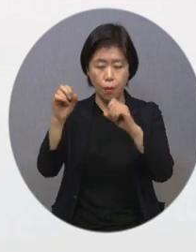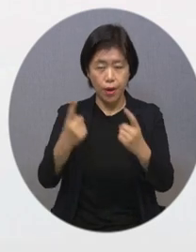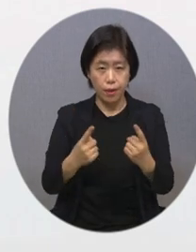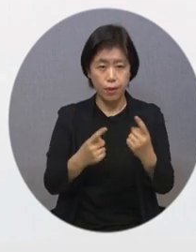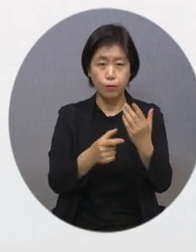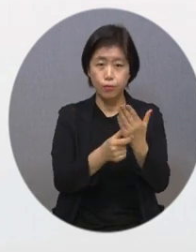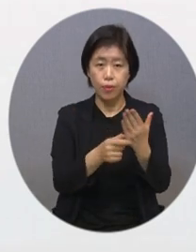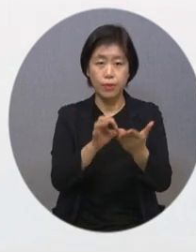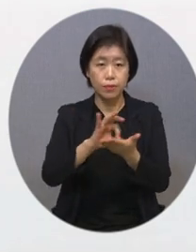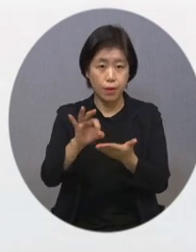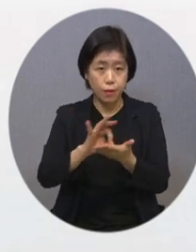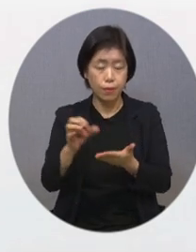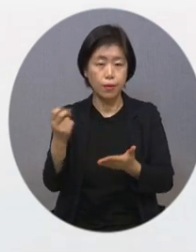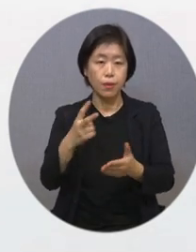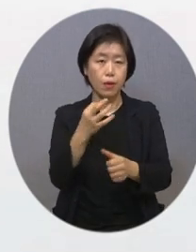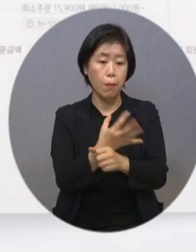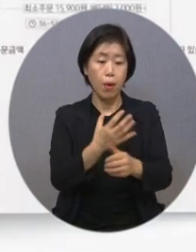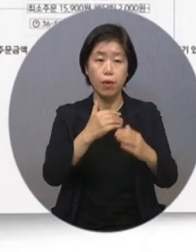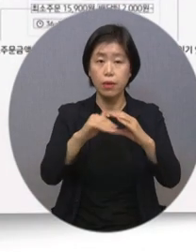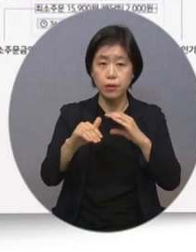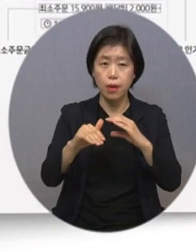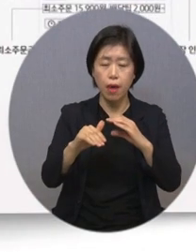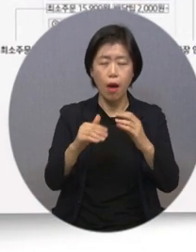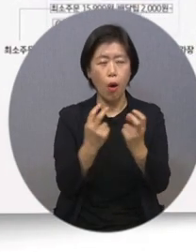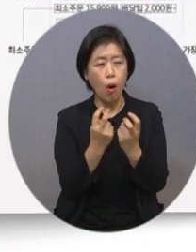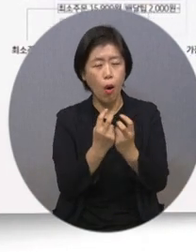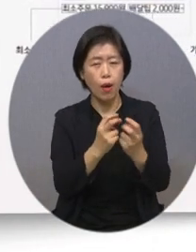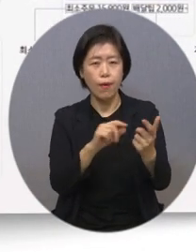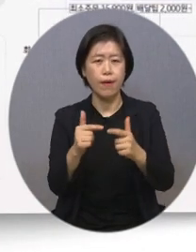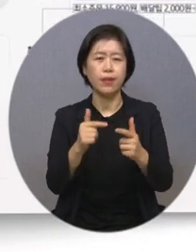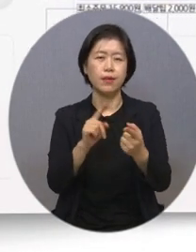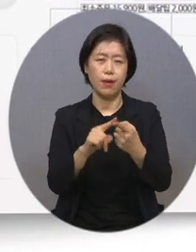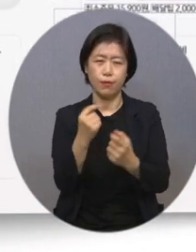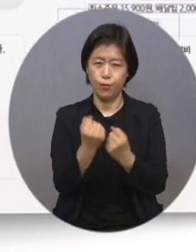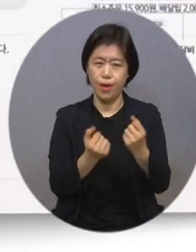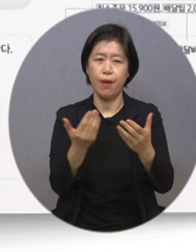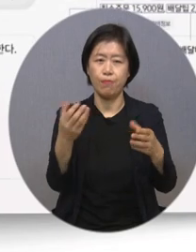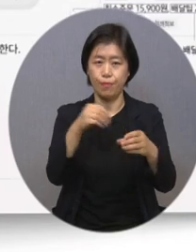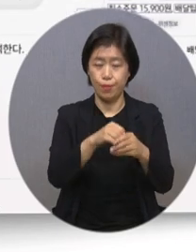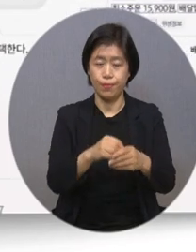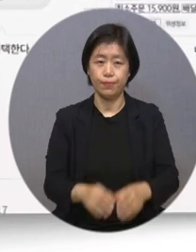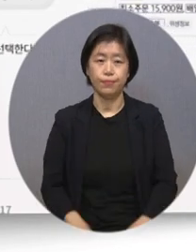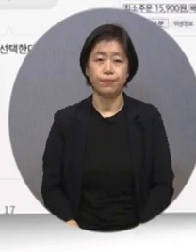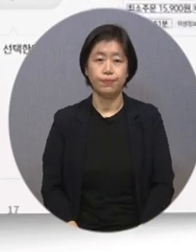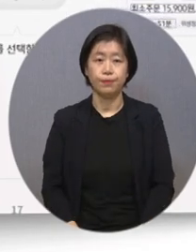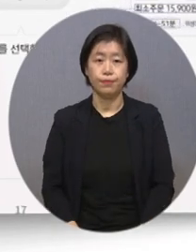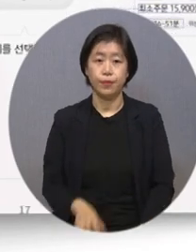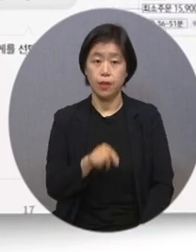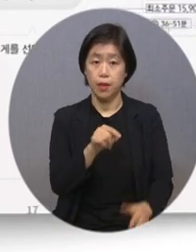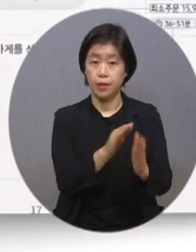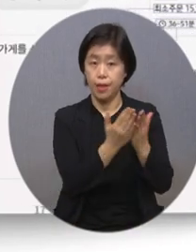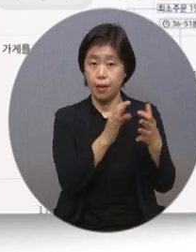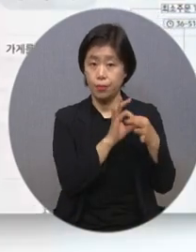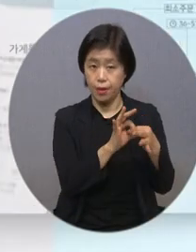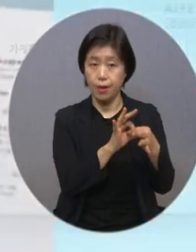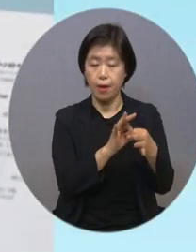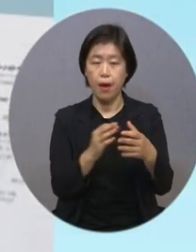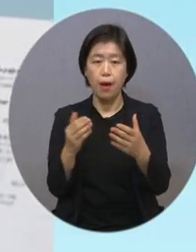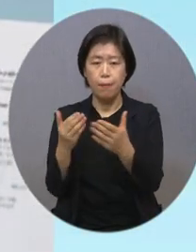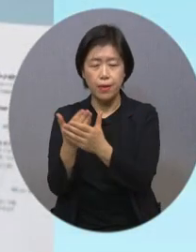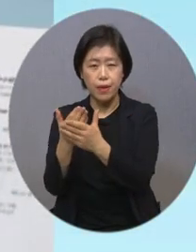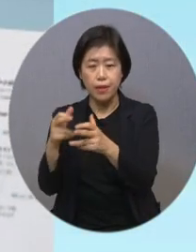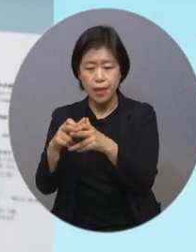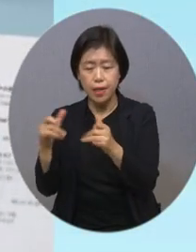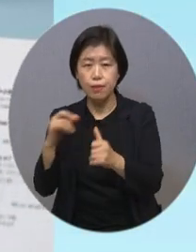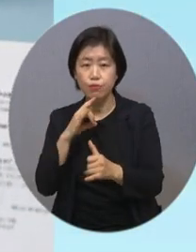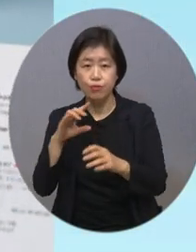적용이나 간편 결제 등 알아두면 편리한 기능 소개도 담겼습니다. 이를 통해 발달장애인뿐 아니라